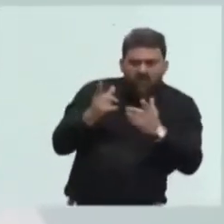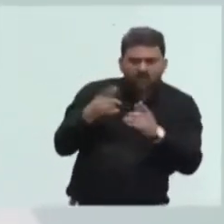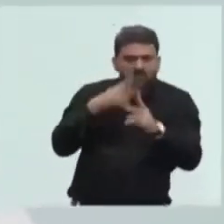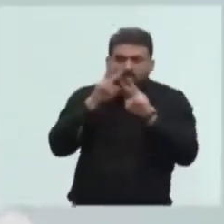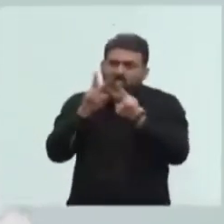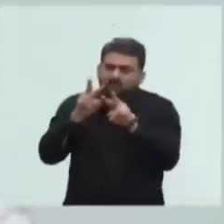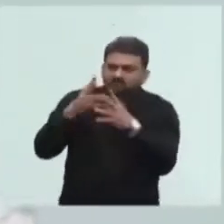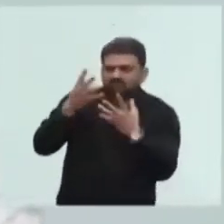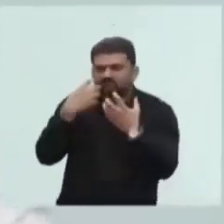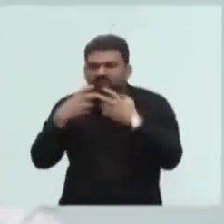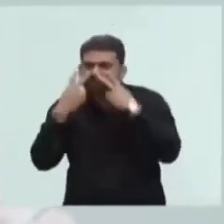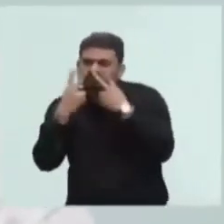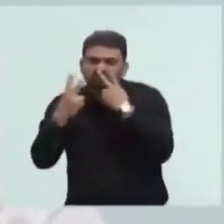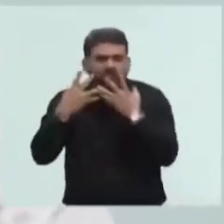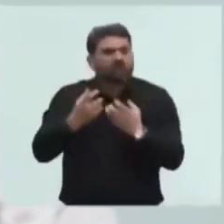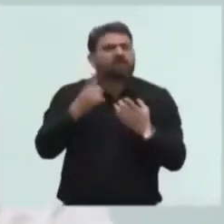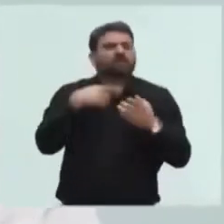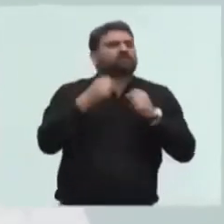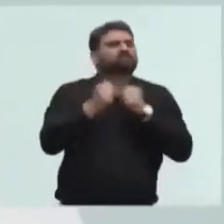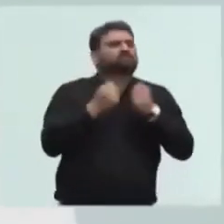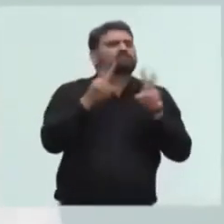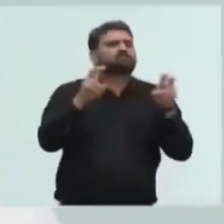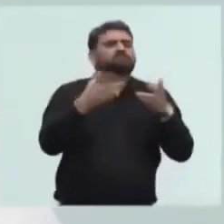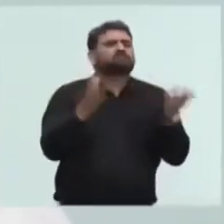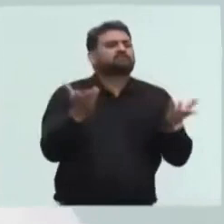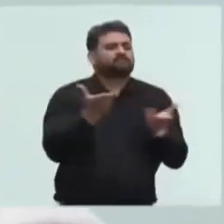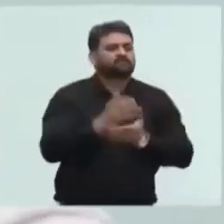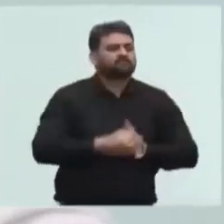खेल देखने का मन करता है वह कौन है